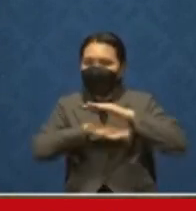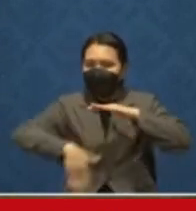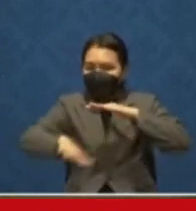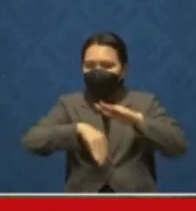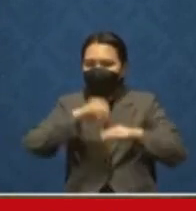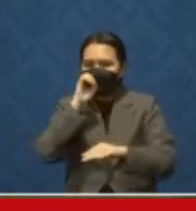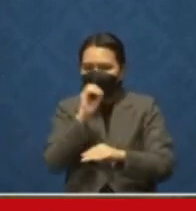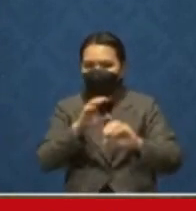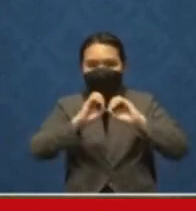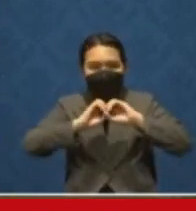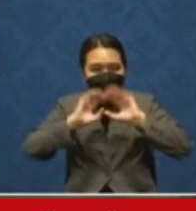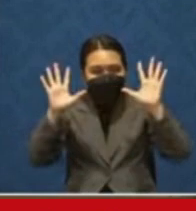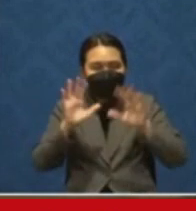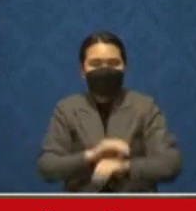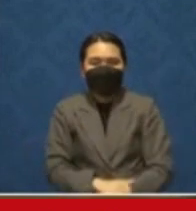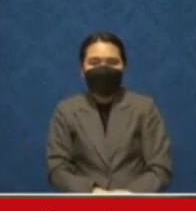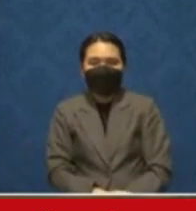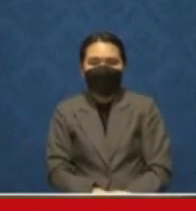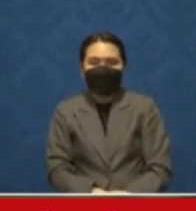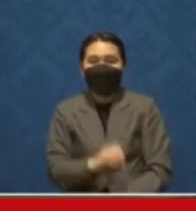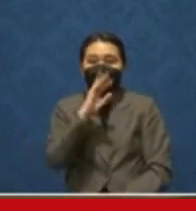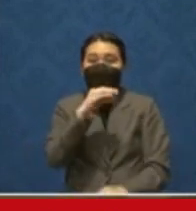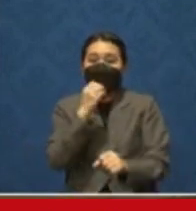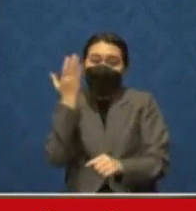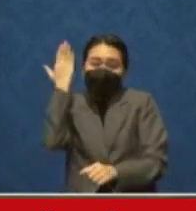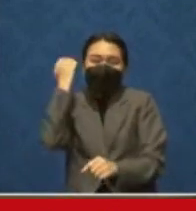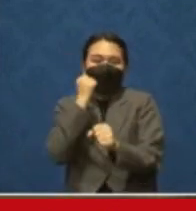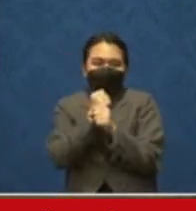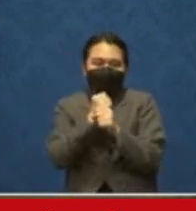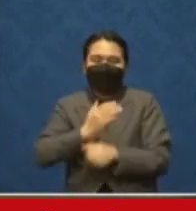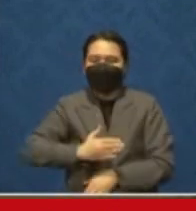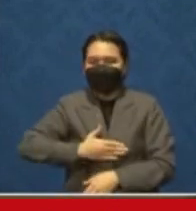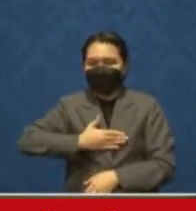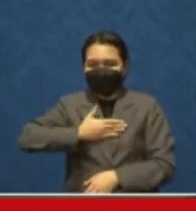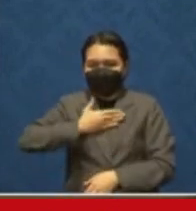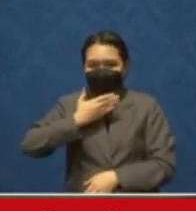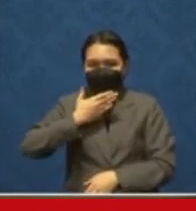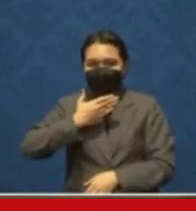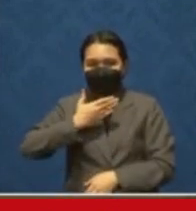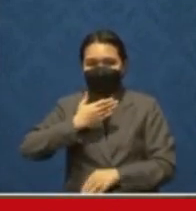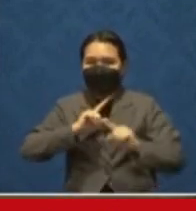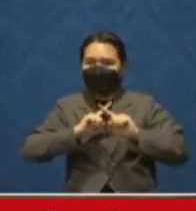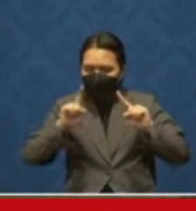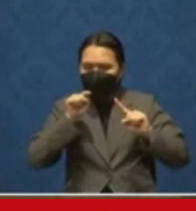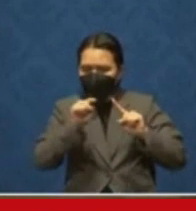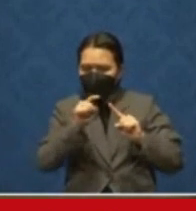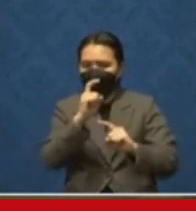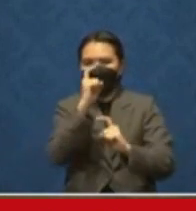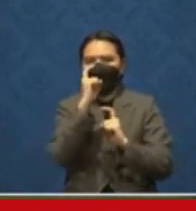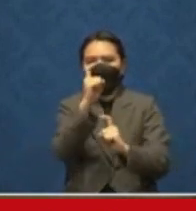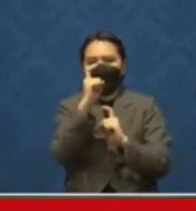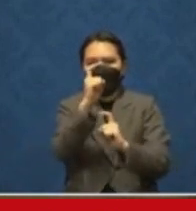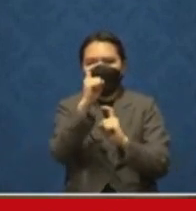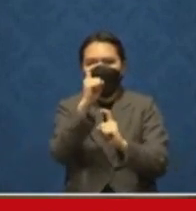ๆท่านครับแต่ผมอะนี่อันตรายนะฐานจิตมันบอกบอก